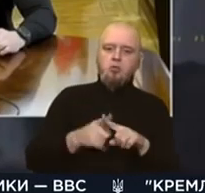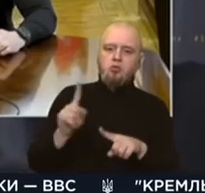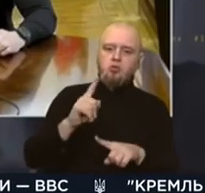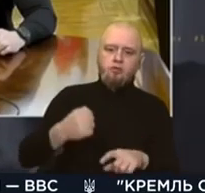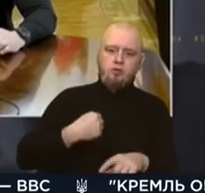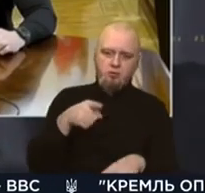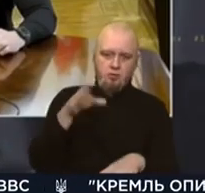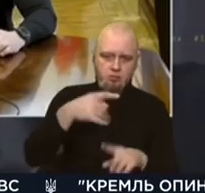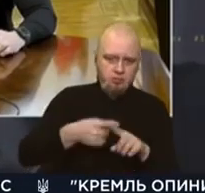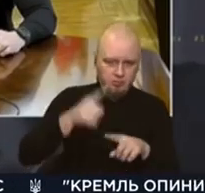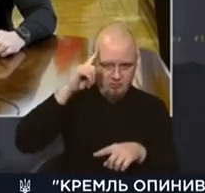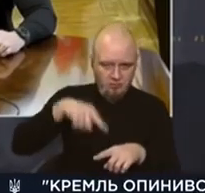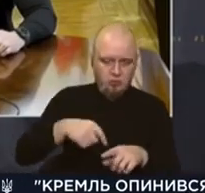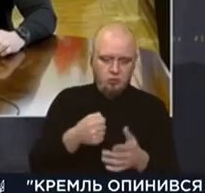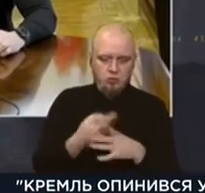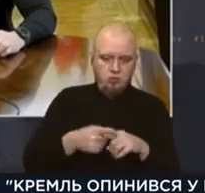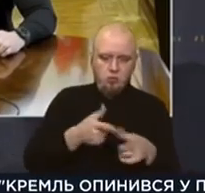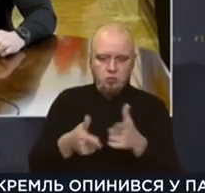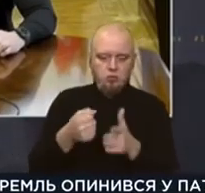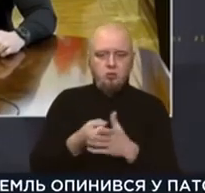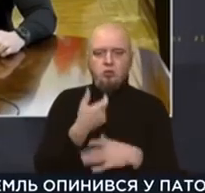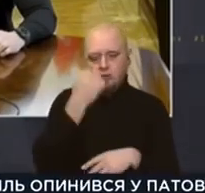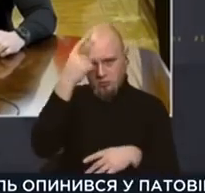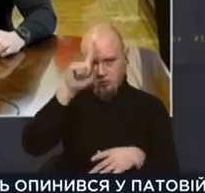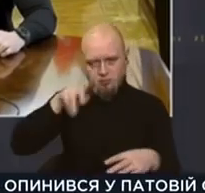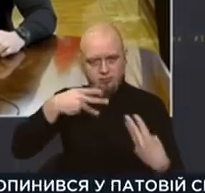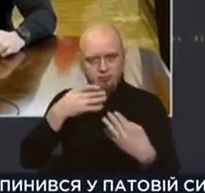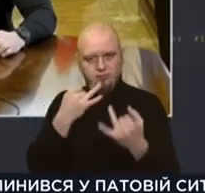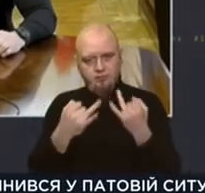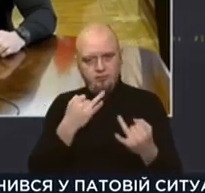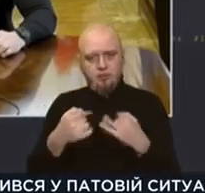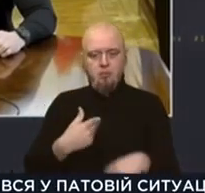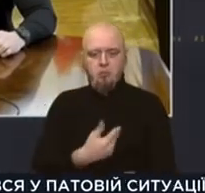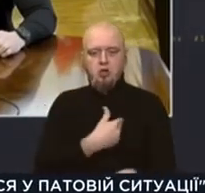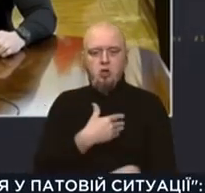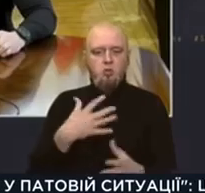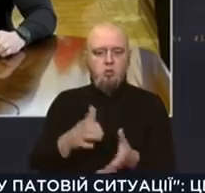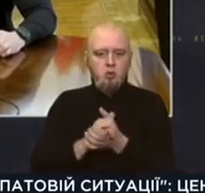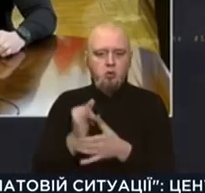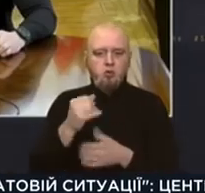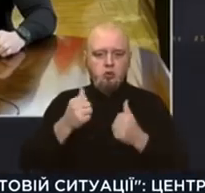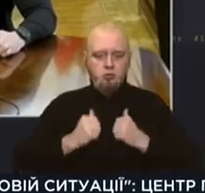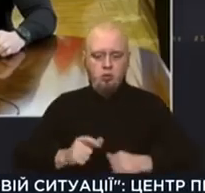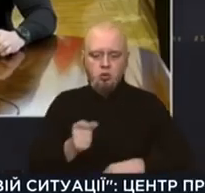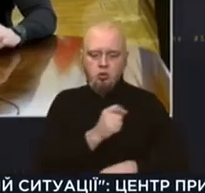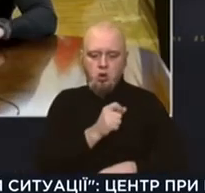ви про це знаєте і ви до цього готуєтесь. Дуже дякую вам за увімкнення. Я вам бажаю миру та спокою на одеському напрямку.